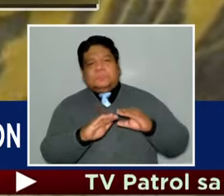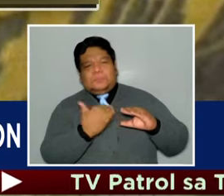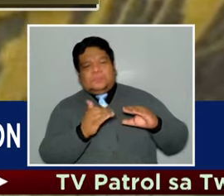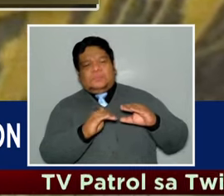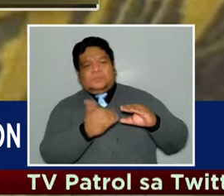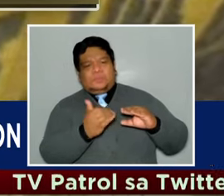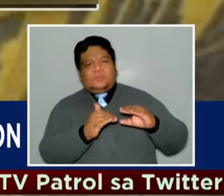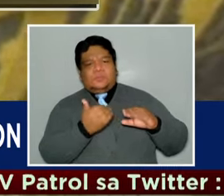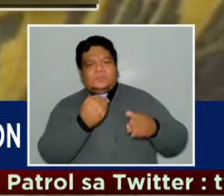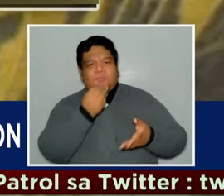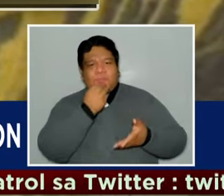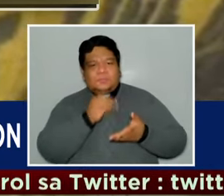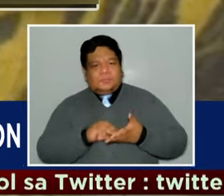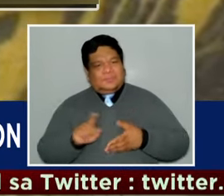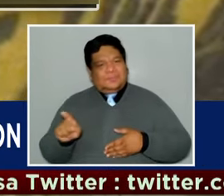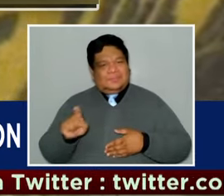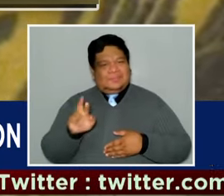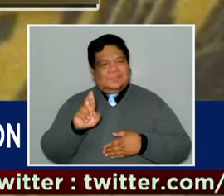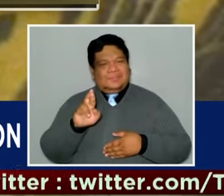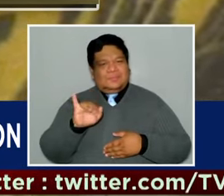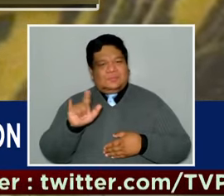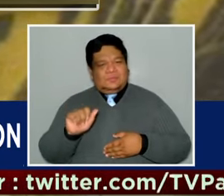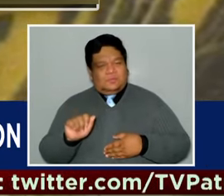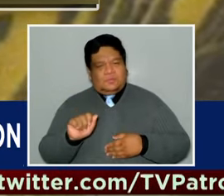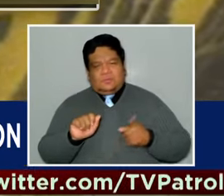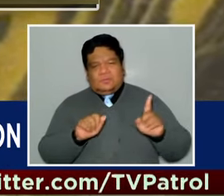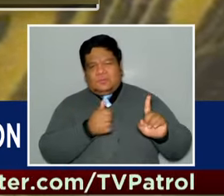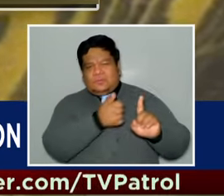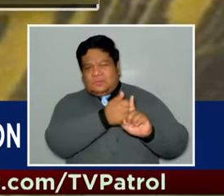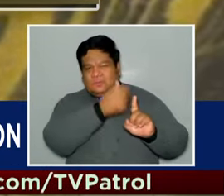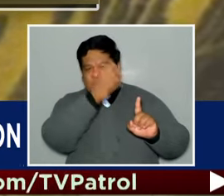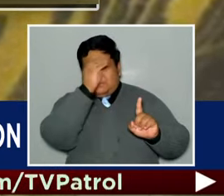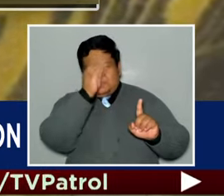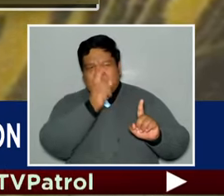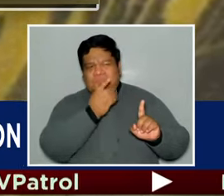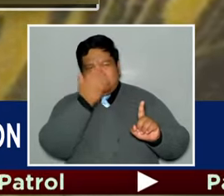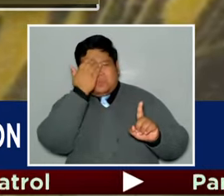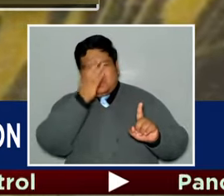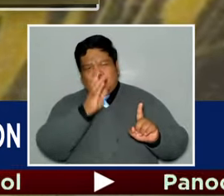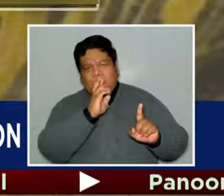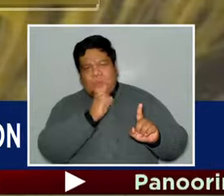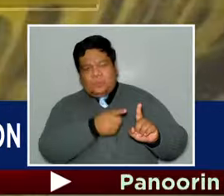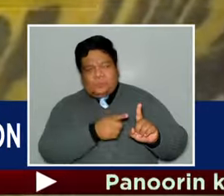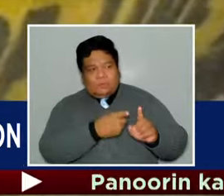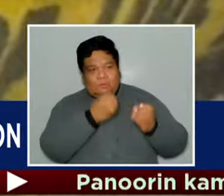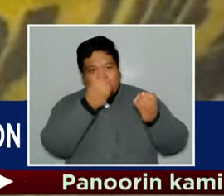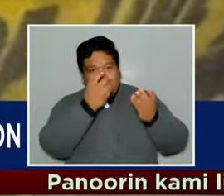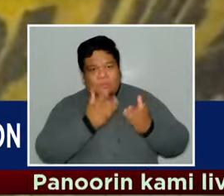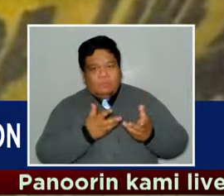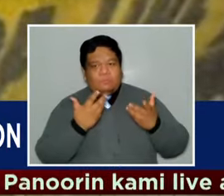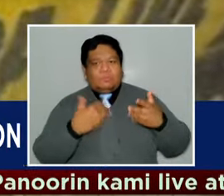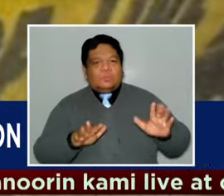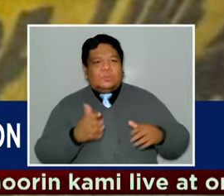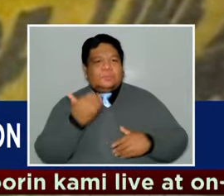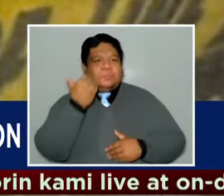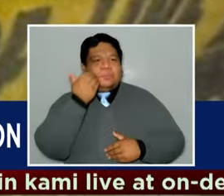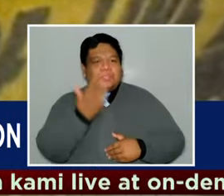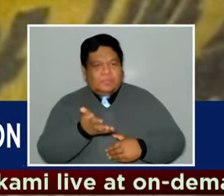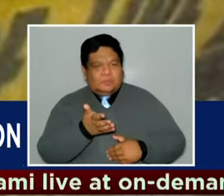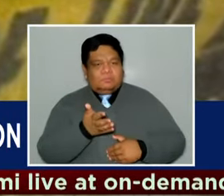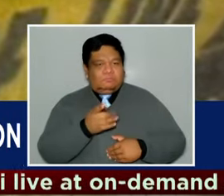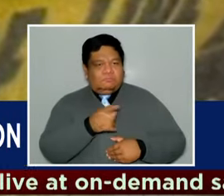ni Riza mula sa isang hindi kilalang lalaki na nagsasabing patay na si Gianni. Sabi pa ng